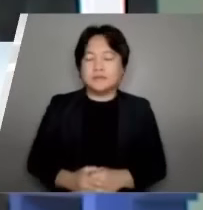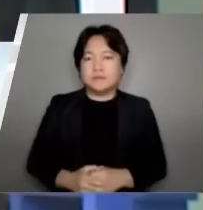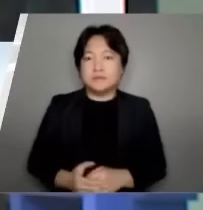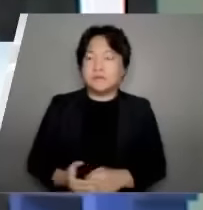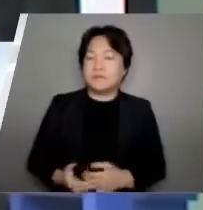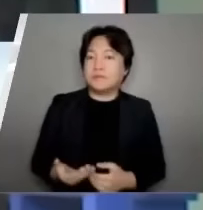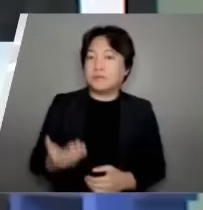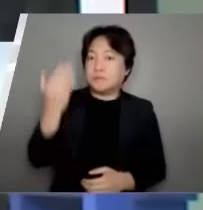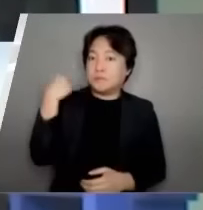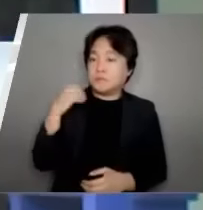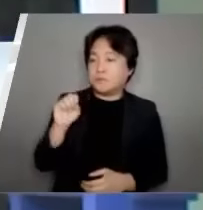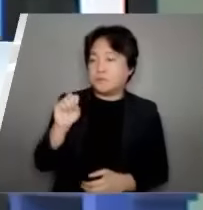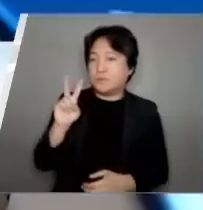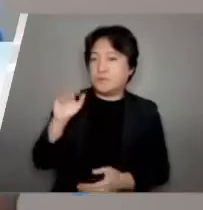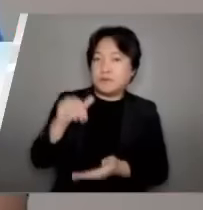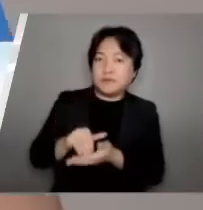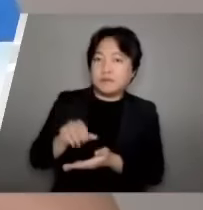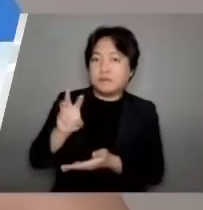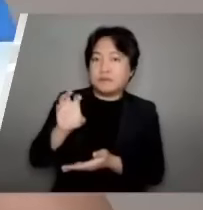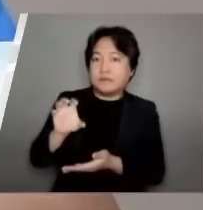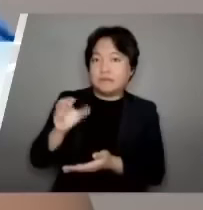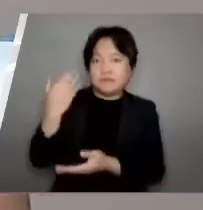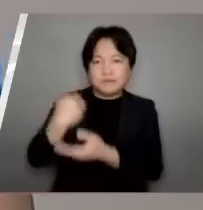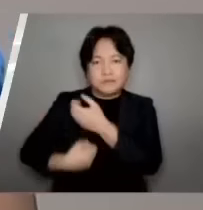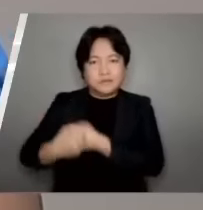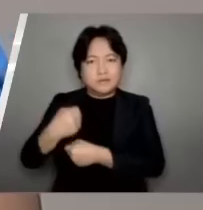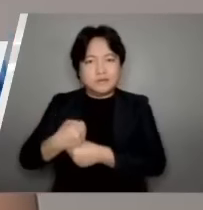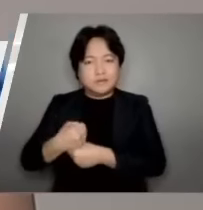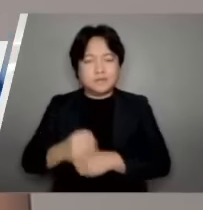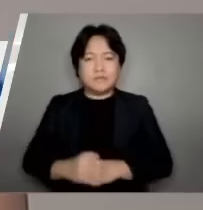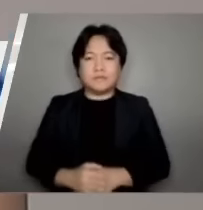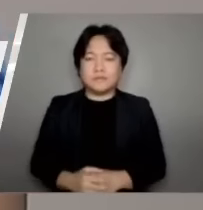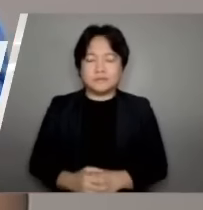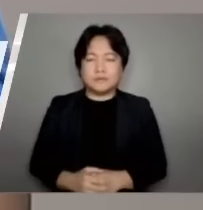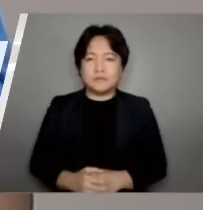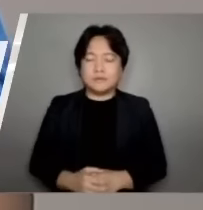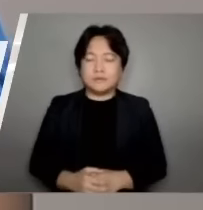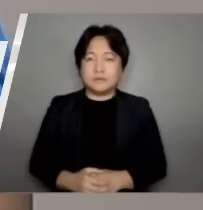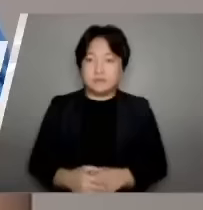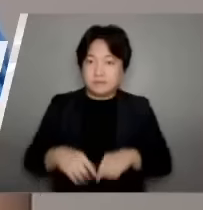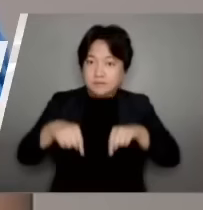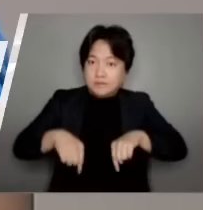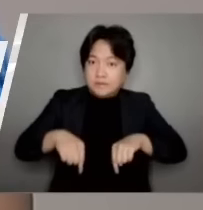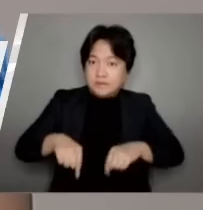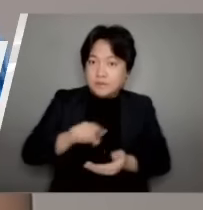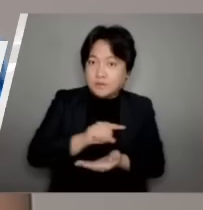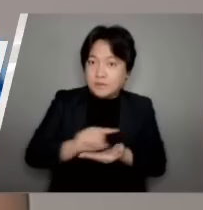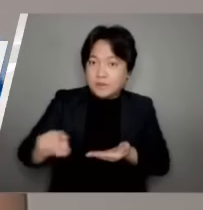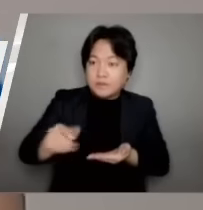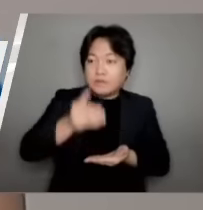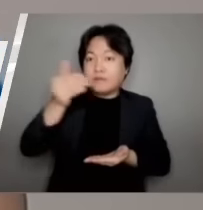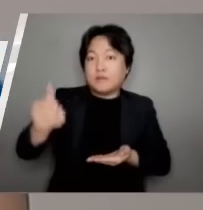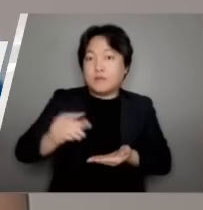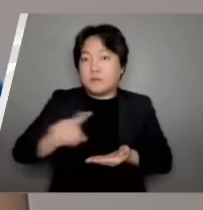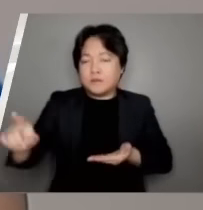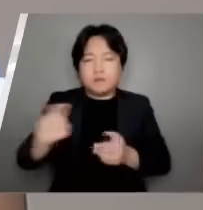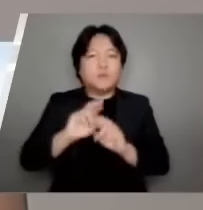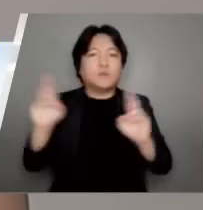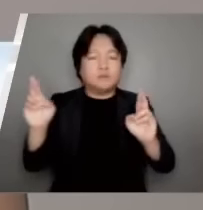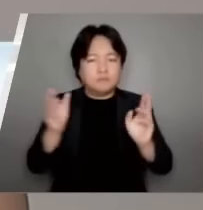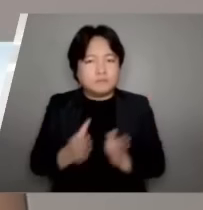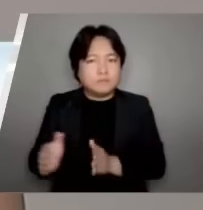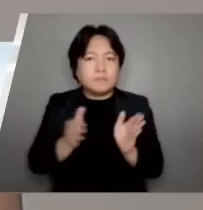12,600 noong nakaraang school year. Ngayong linggo hanggang sa susunod na linggo ay tuloy-tuloy na yung paghahanda namin kagaya ng aming